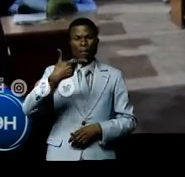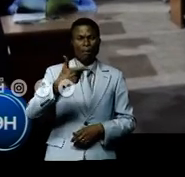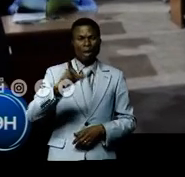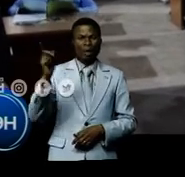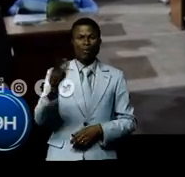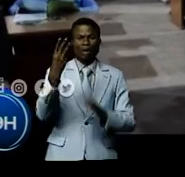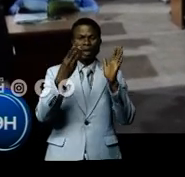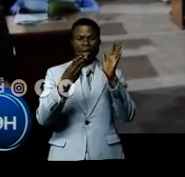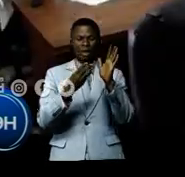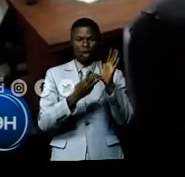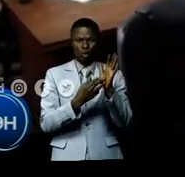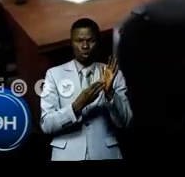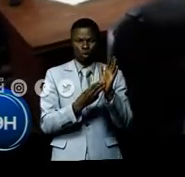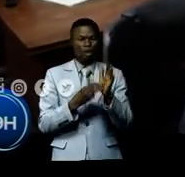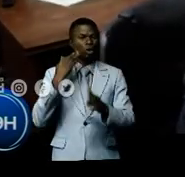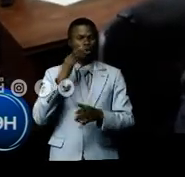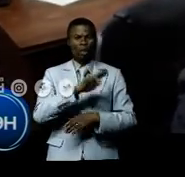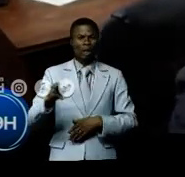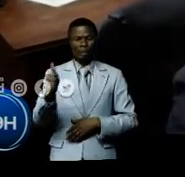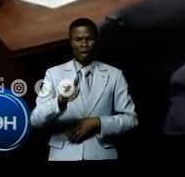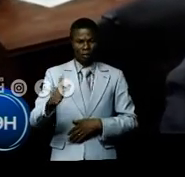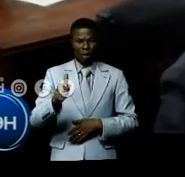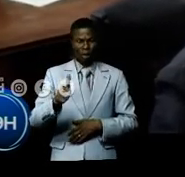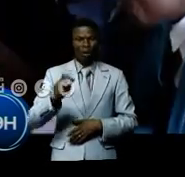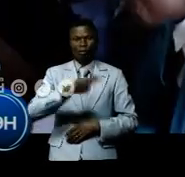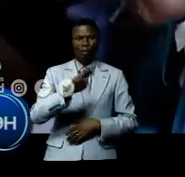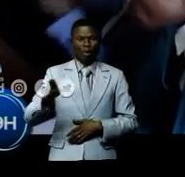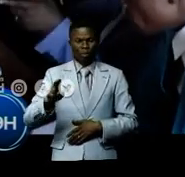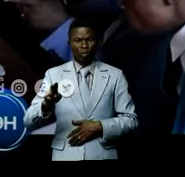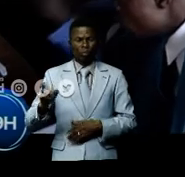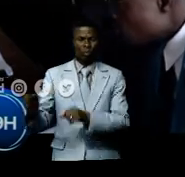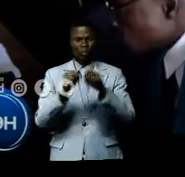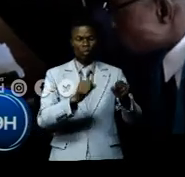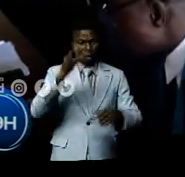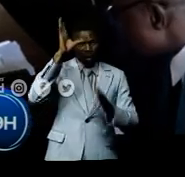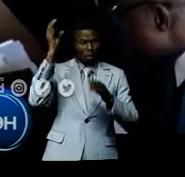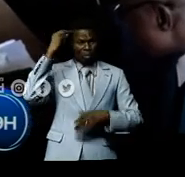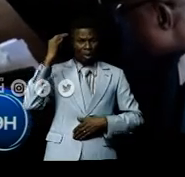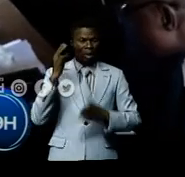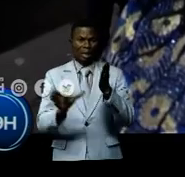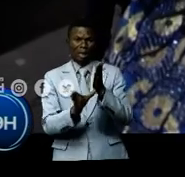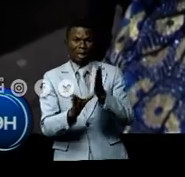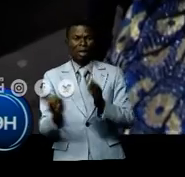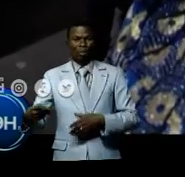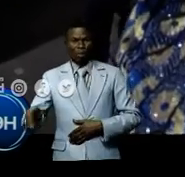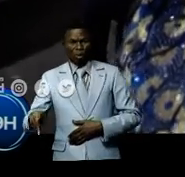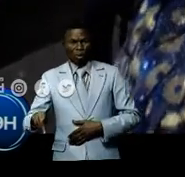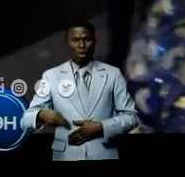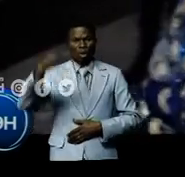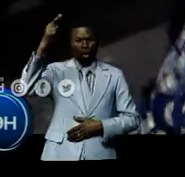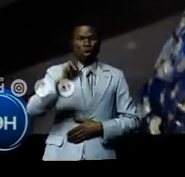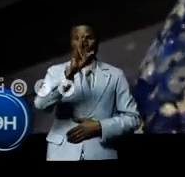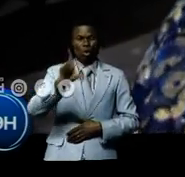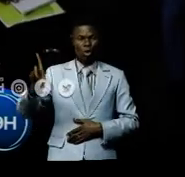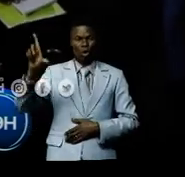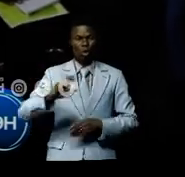juin 2022 à Kamina à l'approbation du programme d'action du gouvernement et à l'investiture des ministres provinciaux du Olomami. Cette équipe